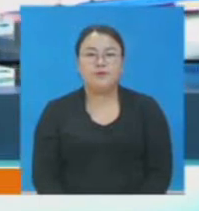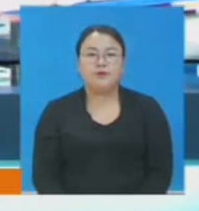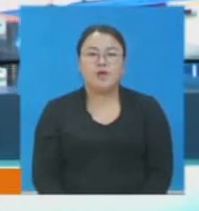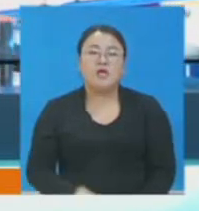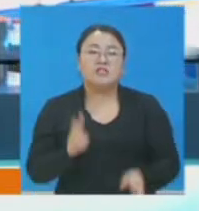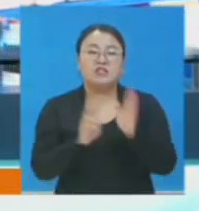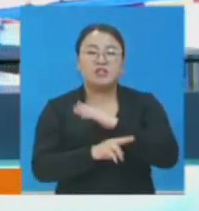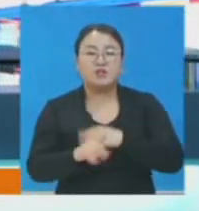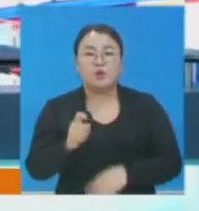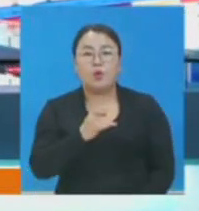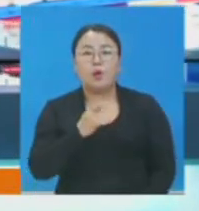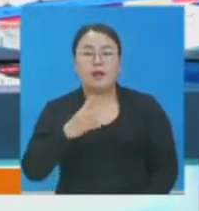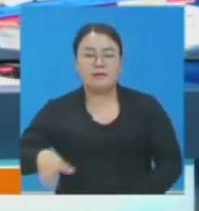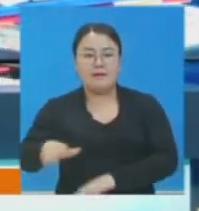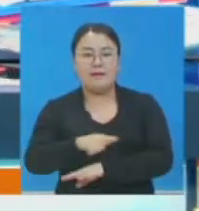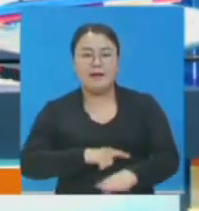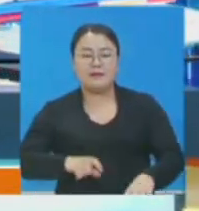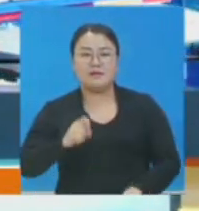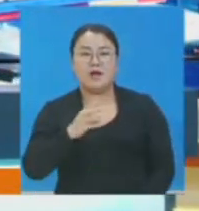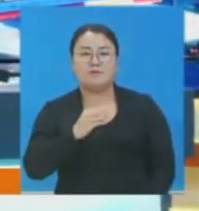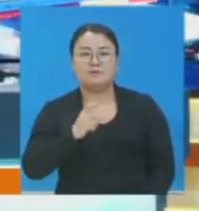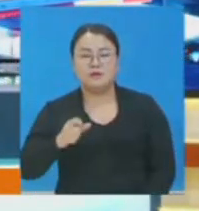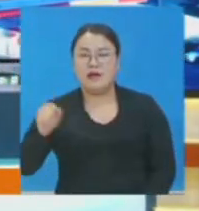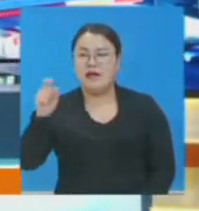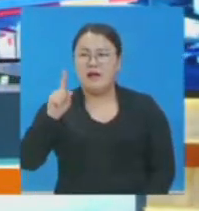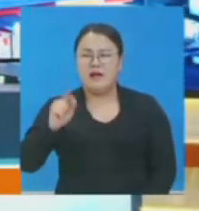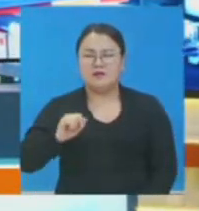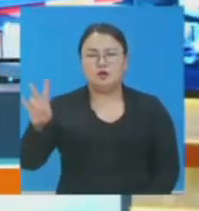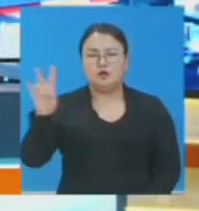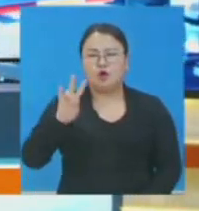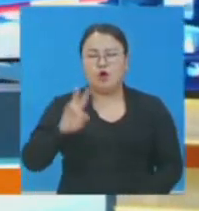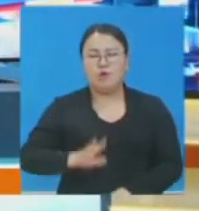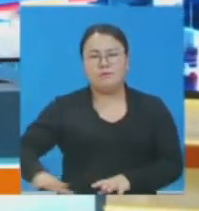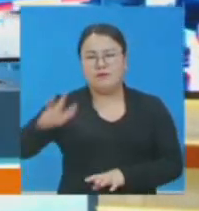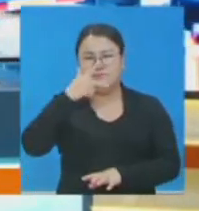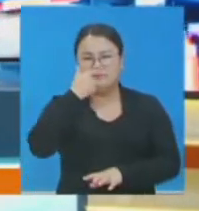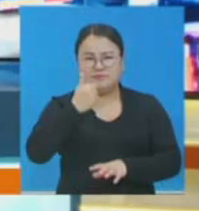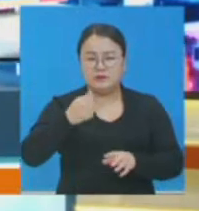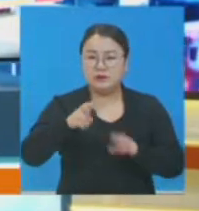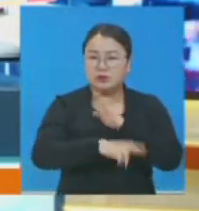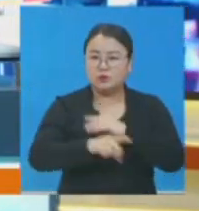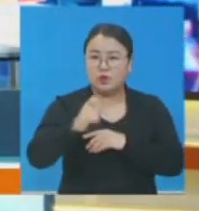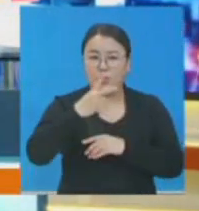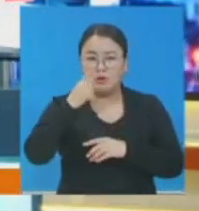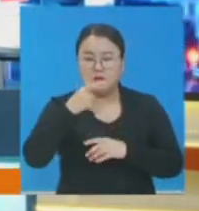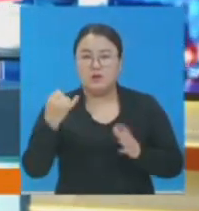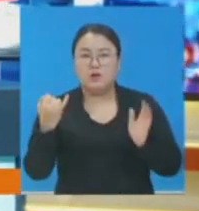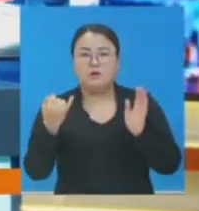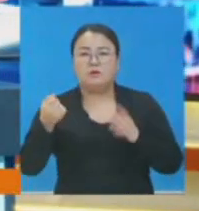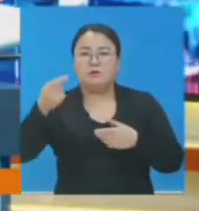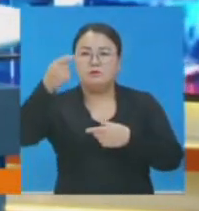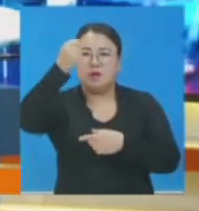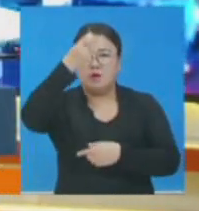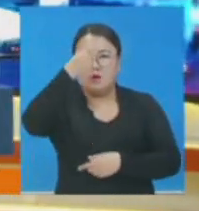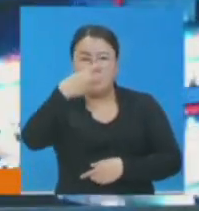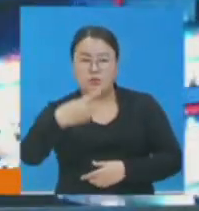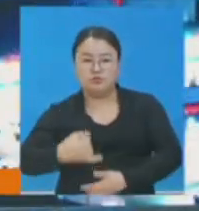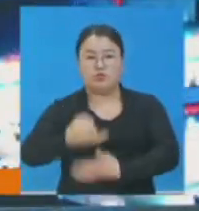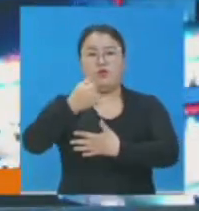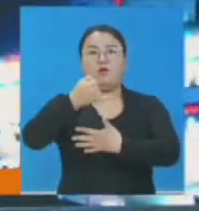Цэцэрлэг төрөлөнгийн газрын хэмжээ Азад байдаг ногоон байгууламжуудын цэцэрлэг төрөлөнгүүдтэй харьцуулахад 6-дугаарт эрэмблэгддэг